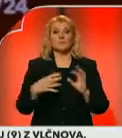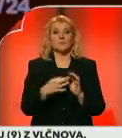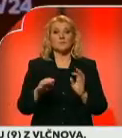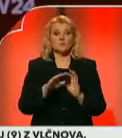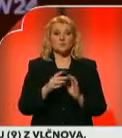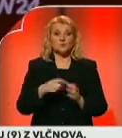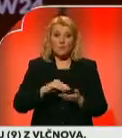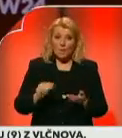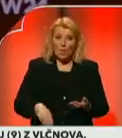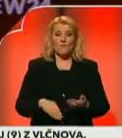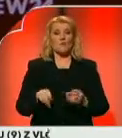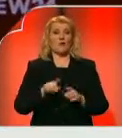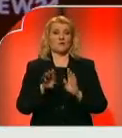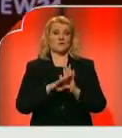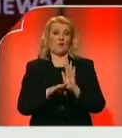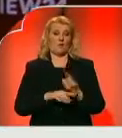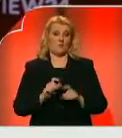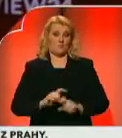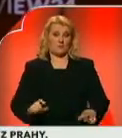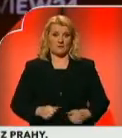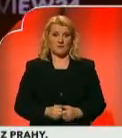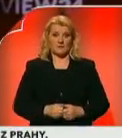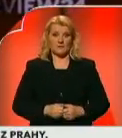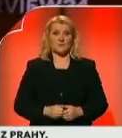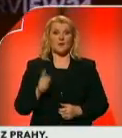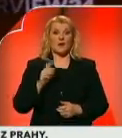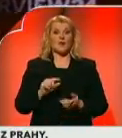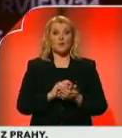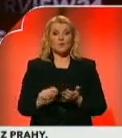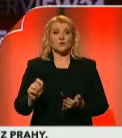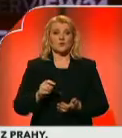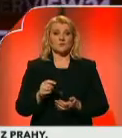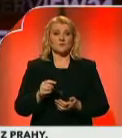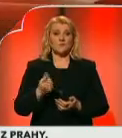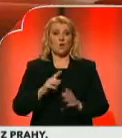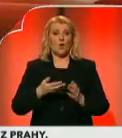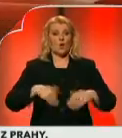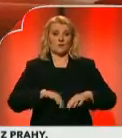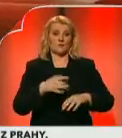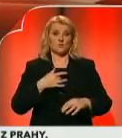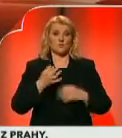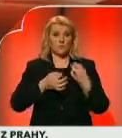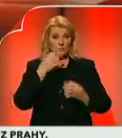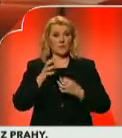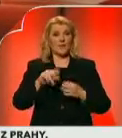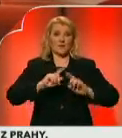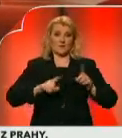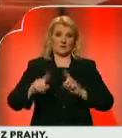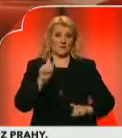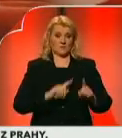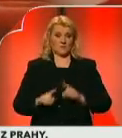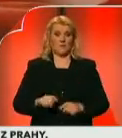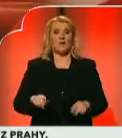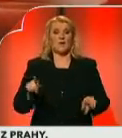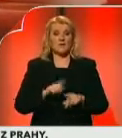se zákonem o bankách. Ano. Ale Úřad pro ochranu osobních údajů má poměrně jiný názor a také právníci, paní ministryně, kteří to